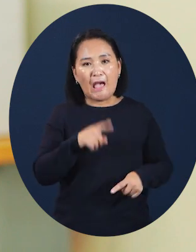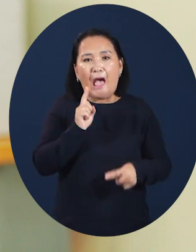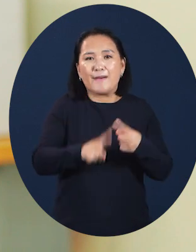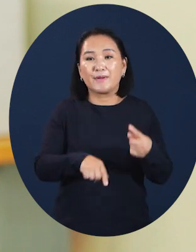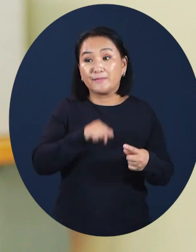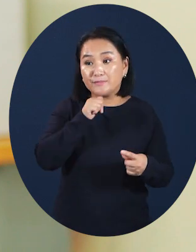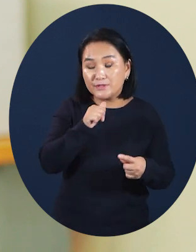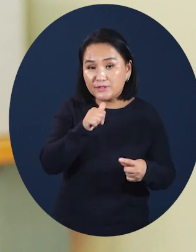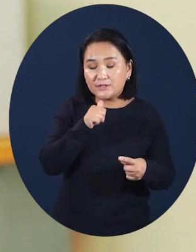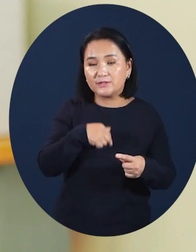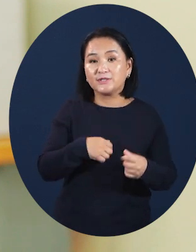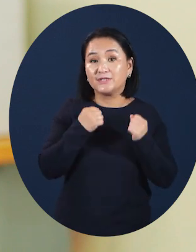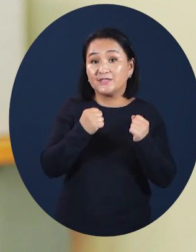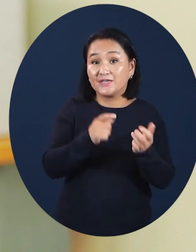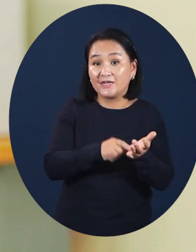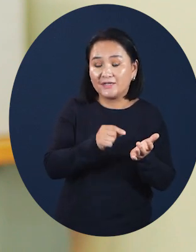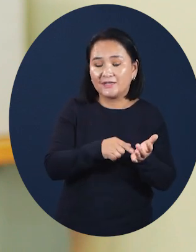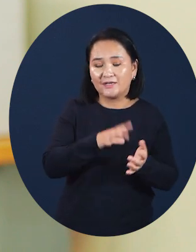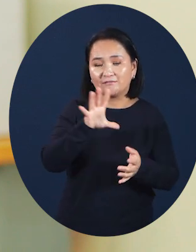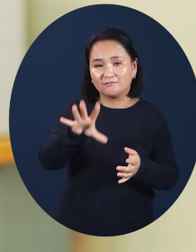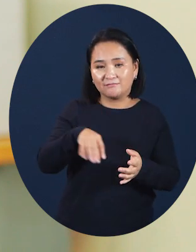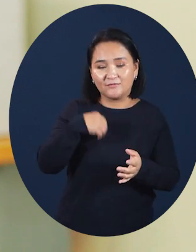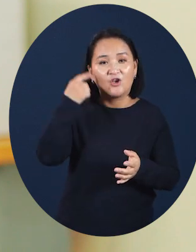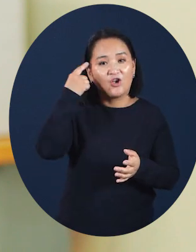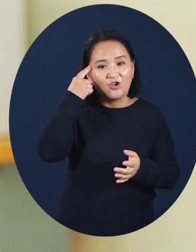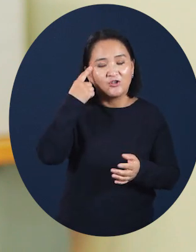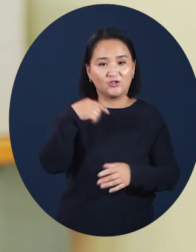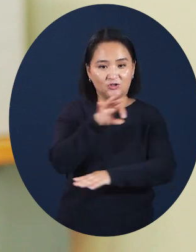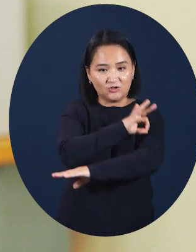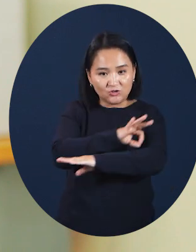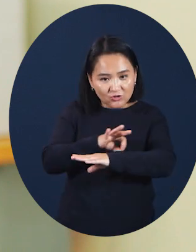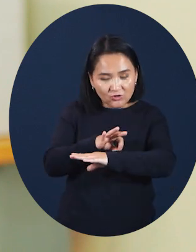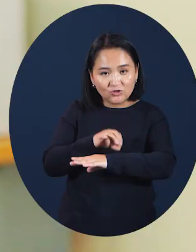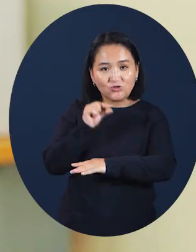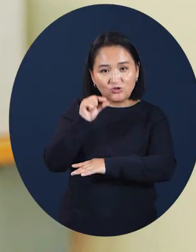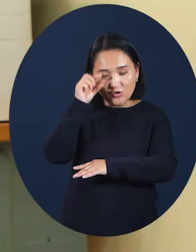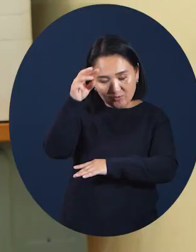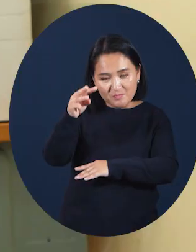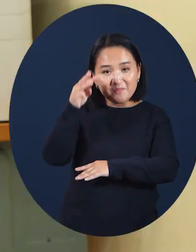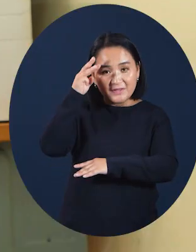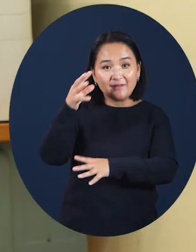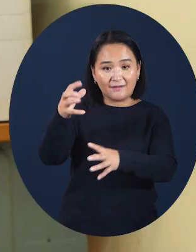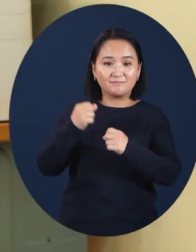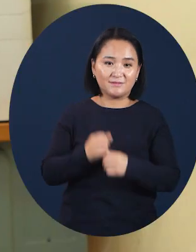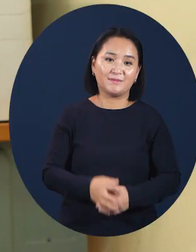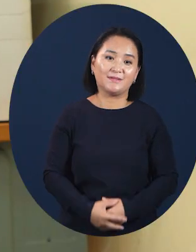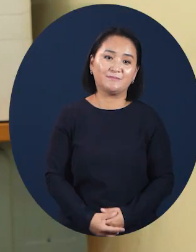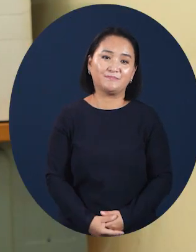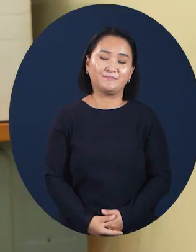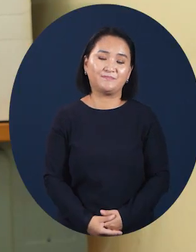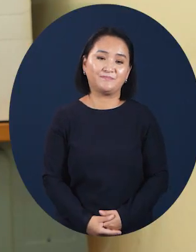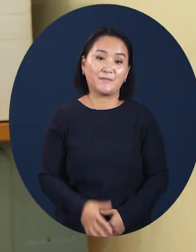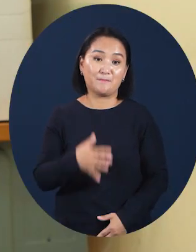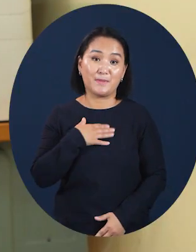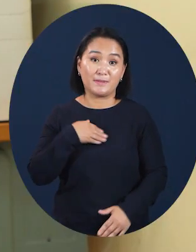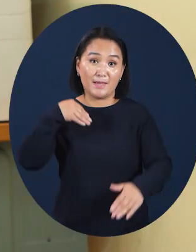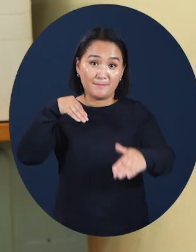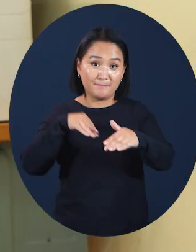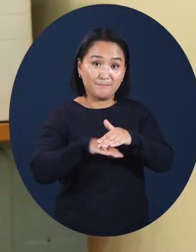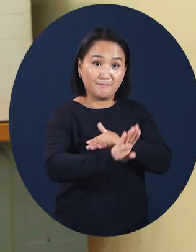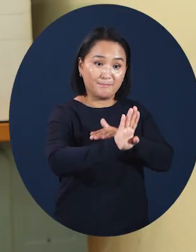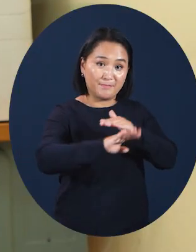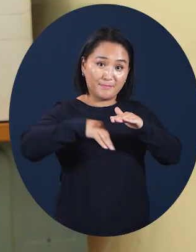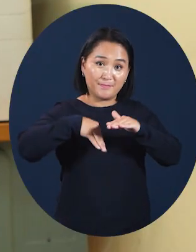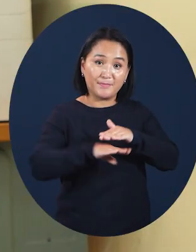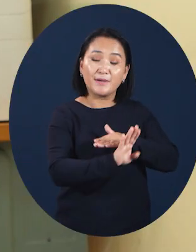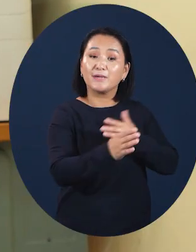гэдгийг бүгдөө л дард ороо ухаараа л төслийн жижиг гэж гэсэн мэддэг юм. одоо манай принтер гэвэл сүүлийн үед гарсан